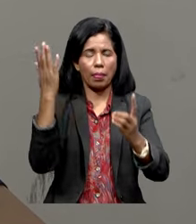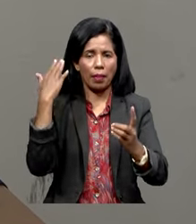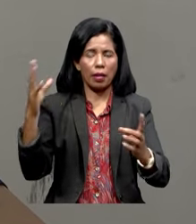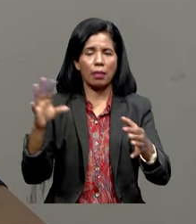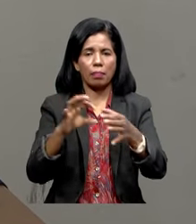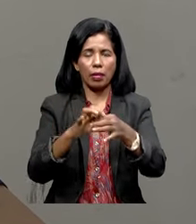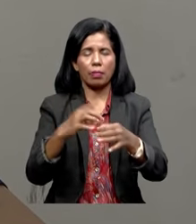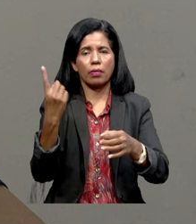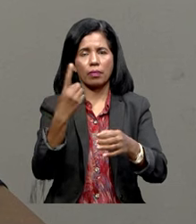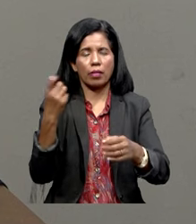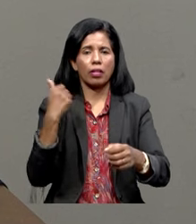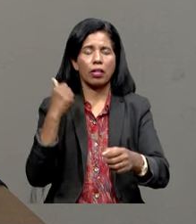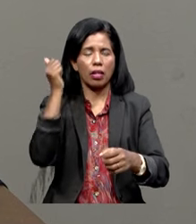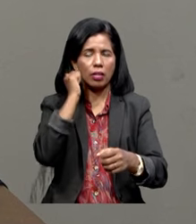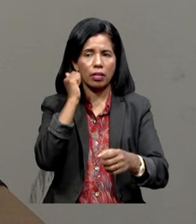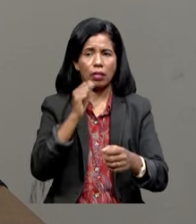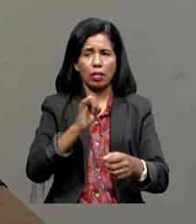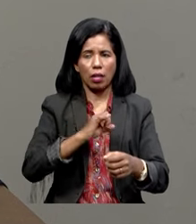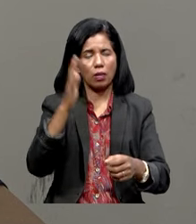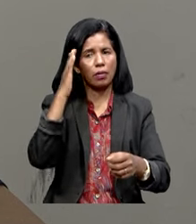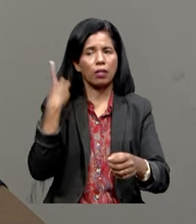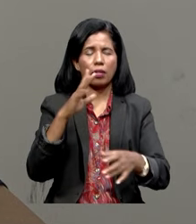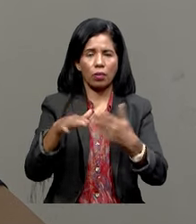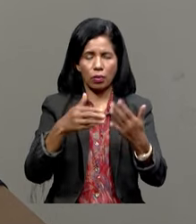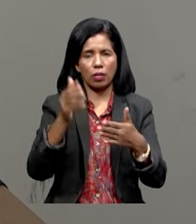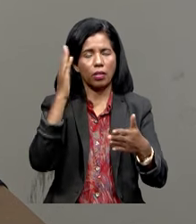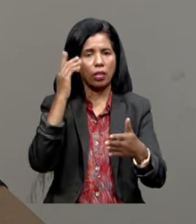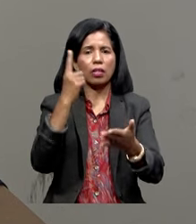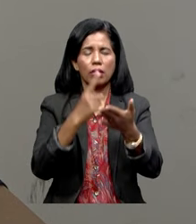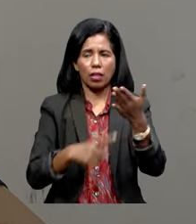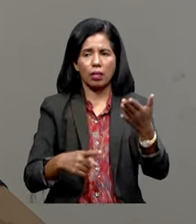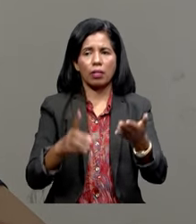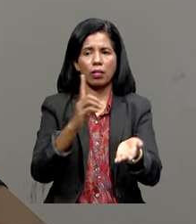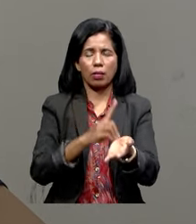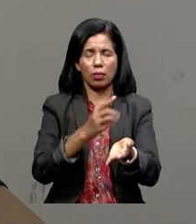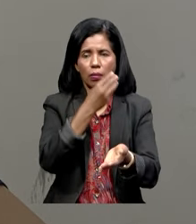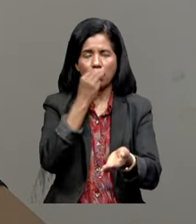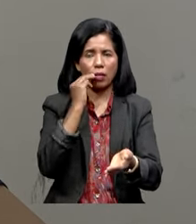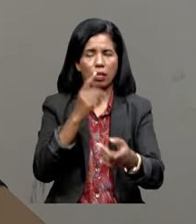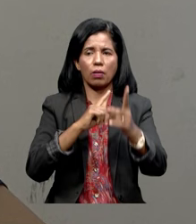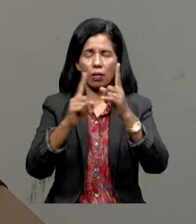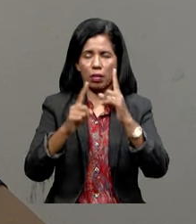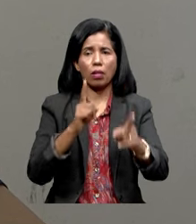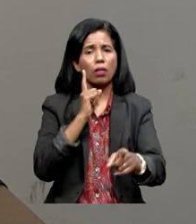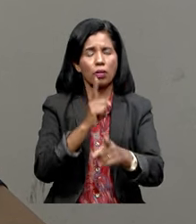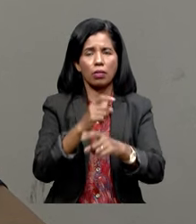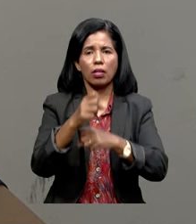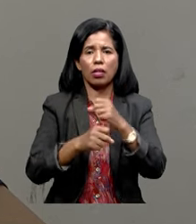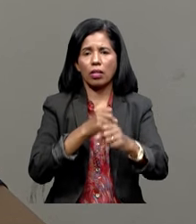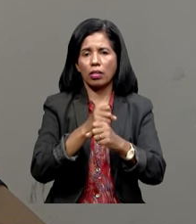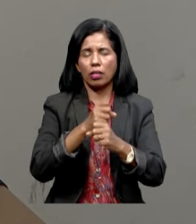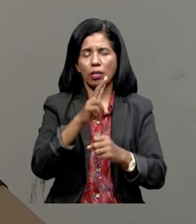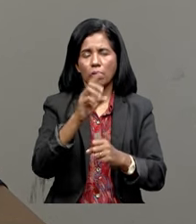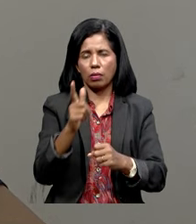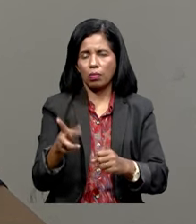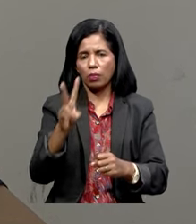membro permanente ASEAN. Hau ne didane tau tura kunyase, saida maka Dr. Mare Kulea, losun kata ketina ron resin ruwa tau